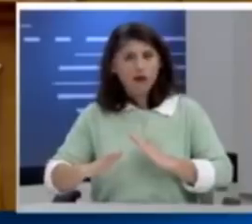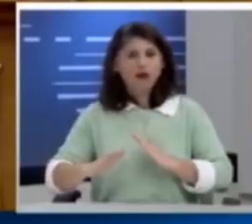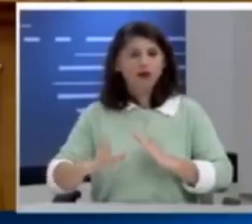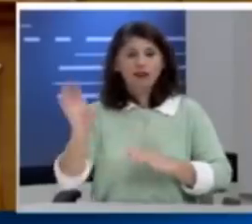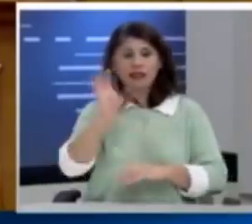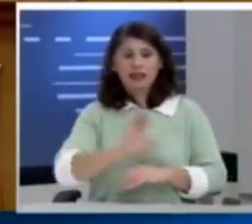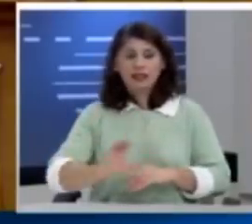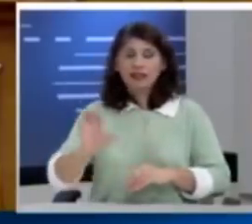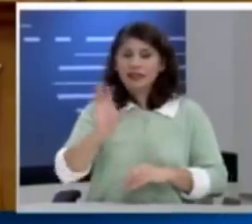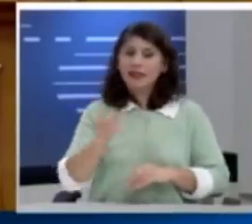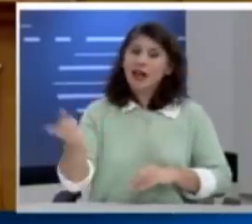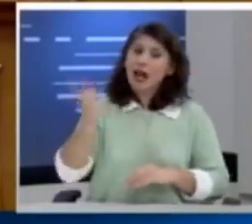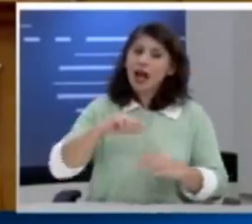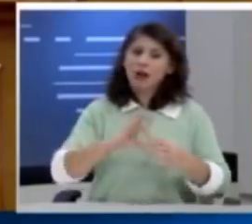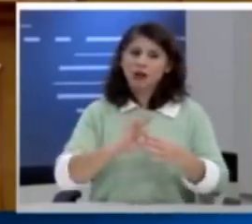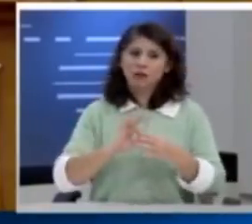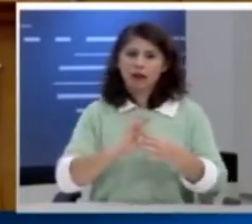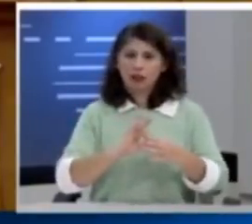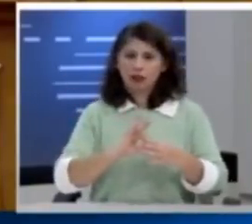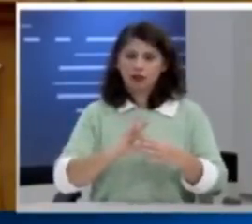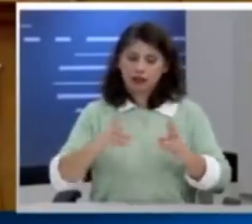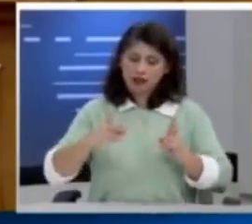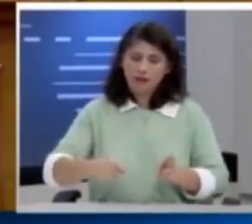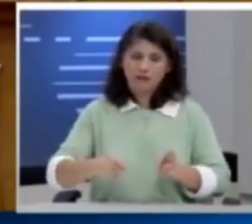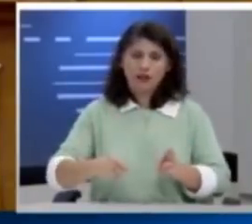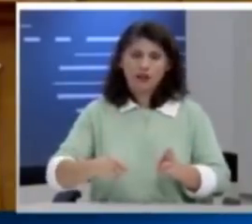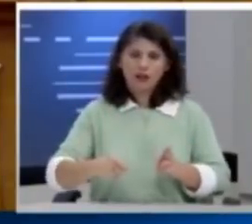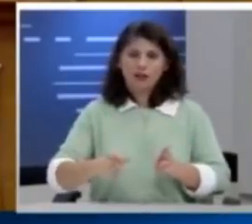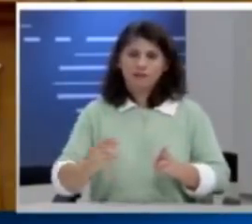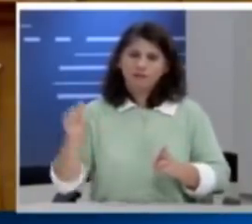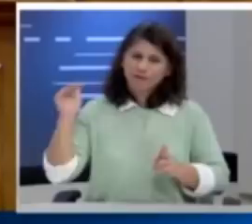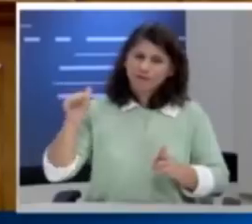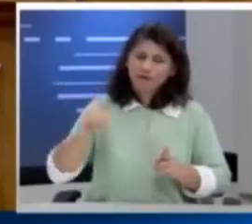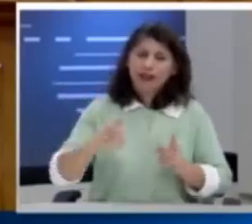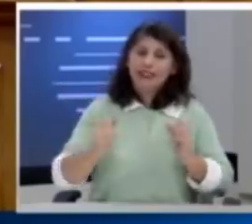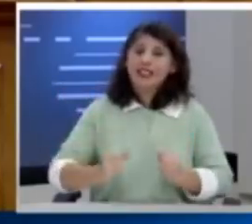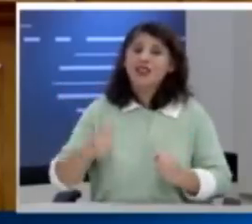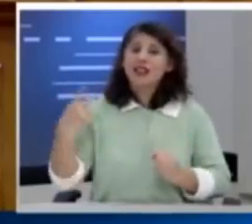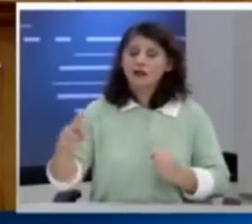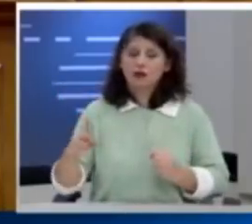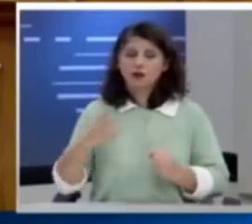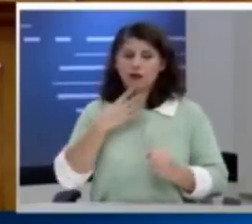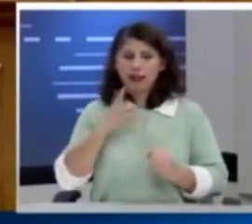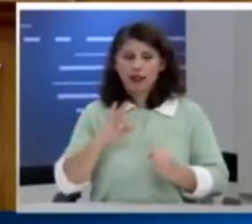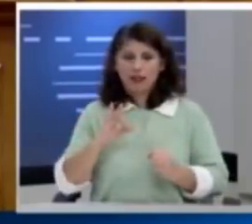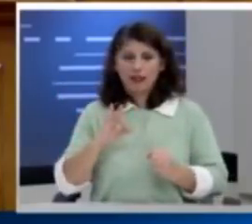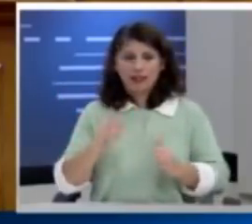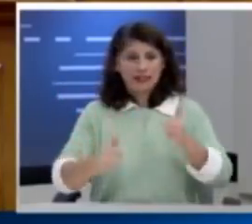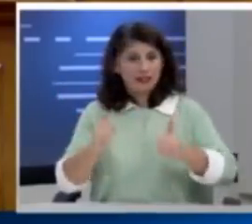στην αναζήτηση άλλων συμμαχιών για να ανακόψουν την επιδείνωση της θέσης τους, δηλαδή